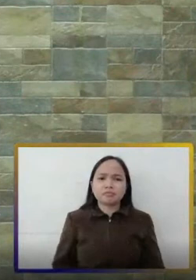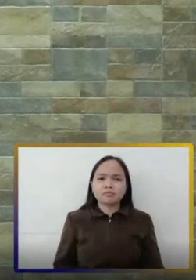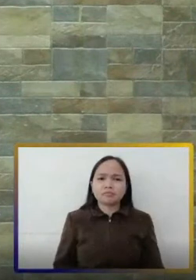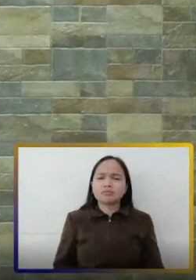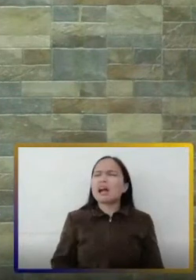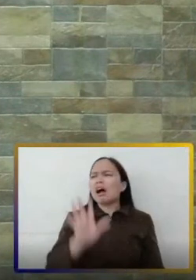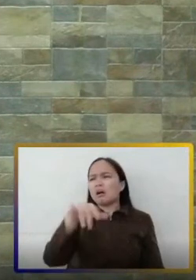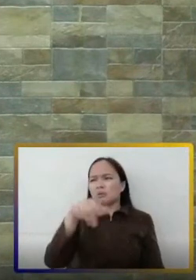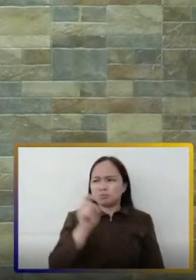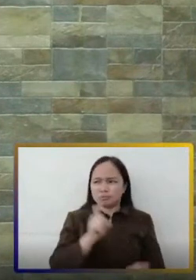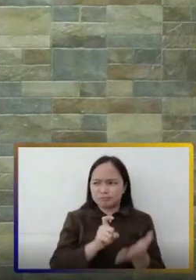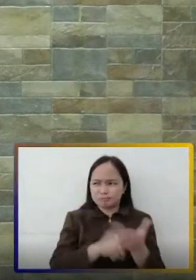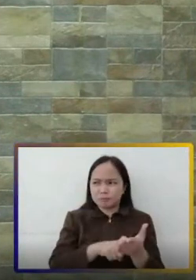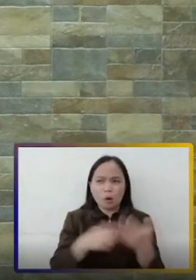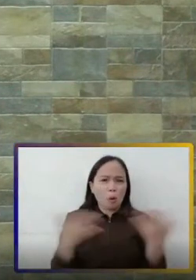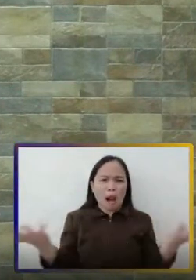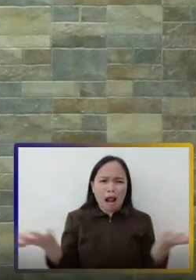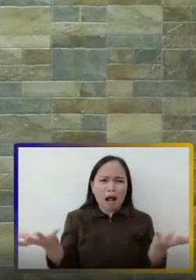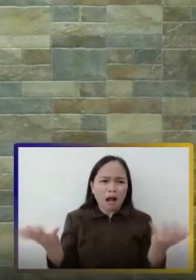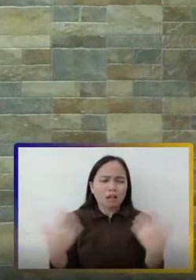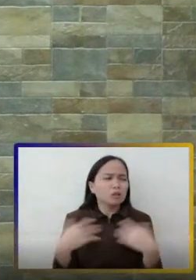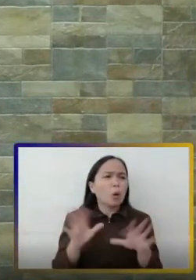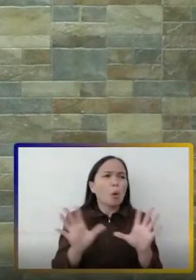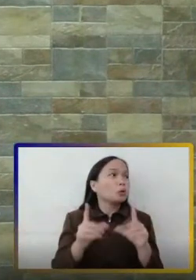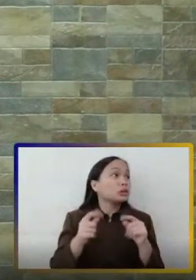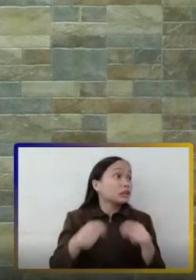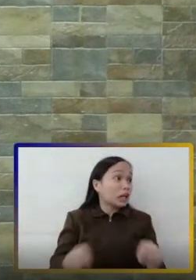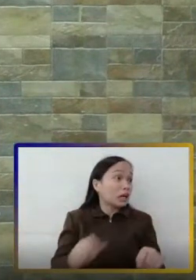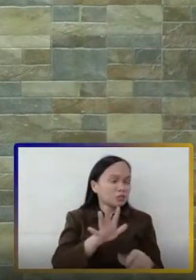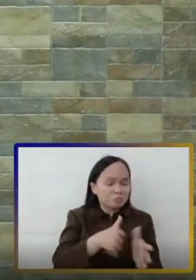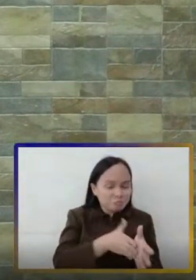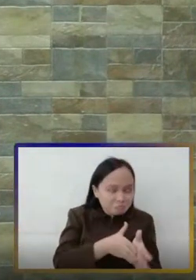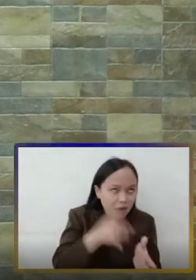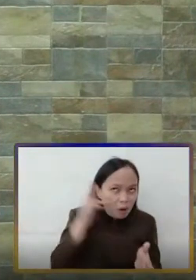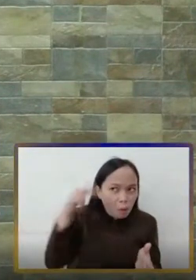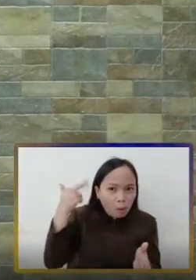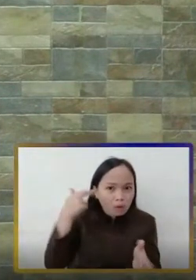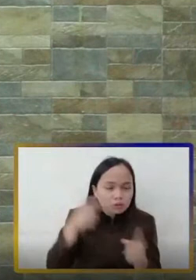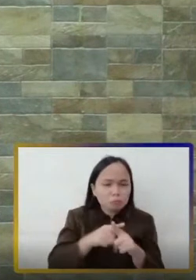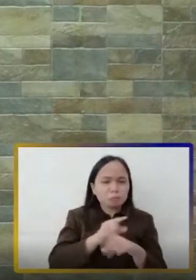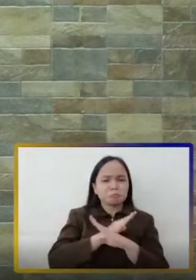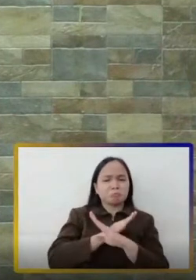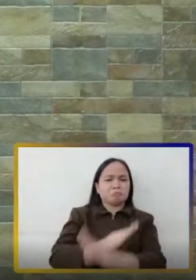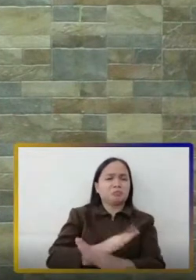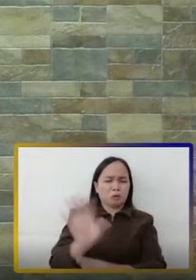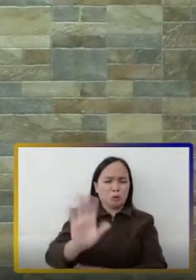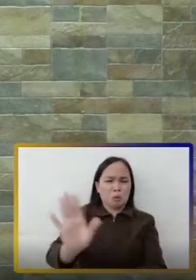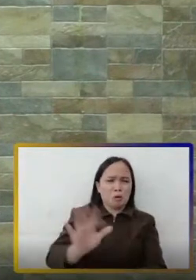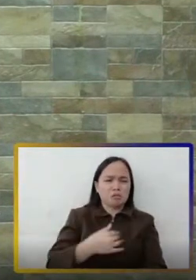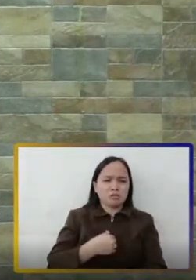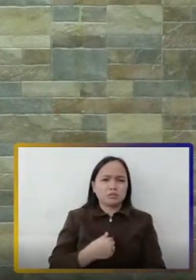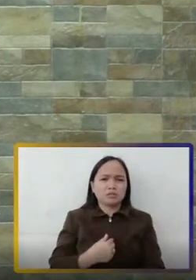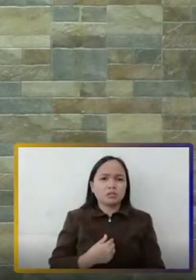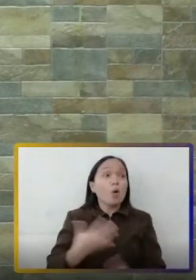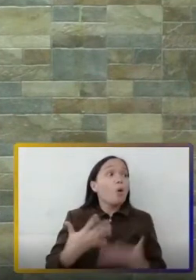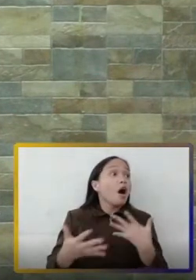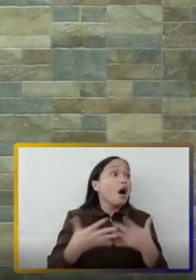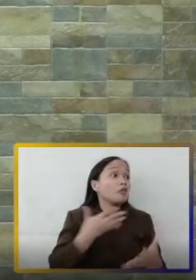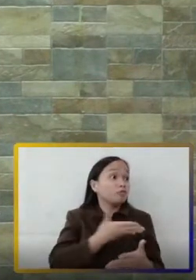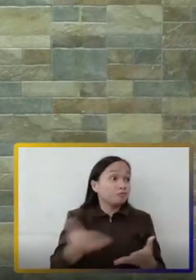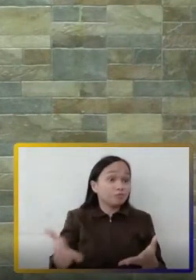Period na yan. Don't try to excuse yourself and to justify whatever you're